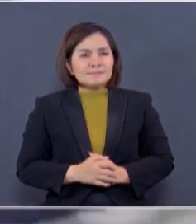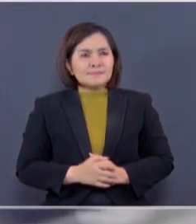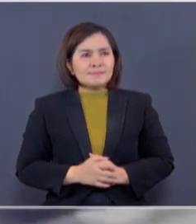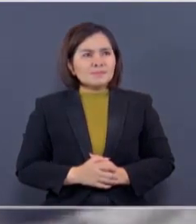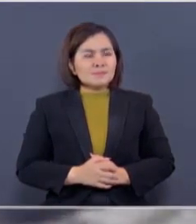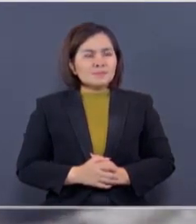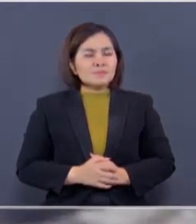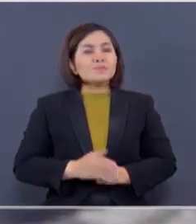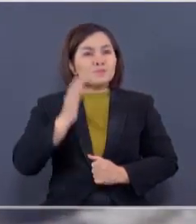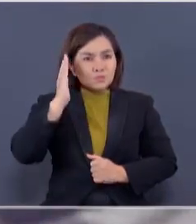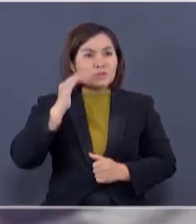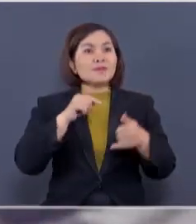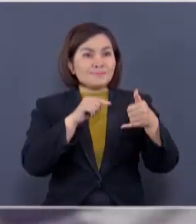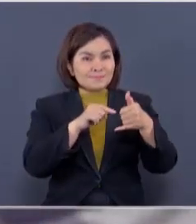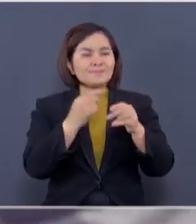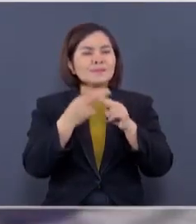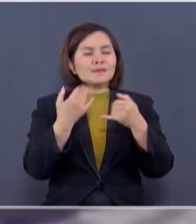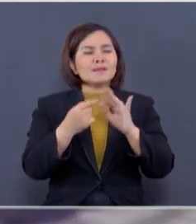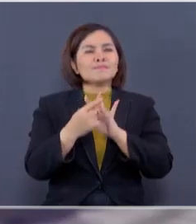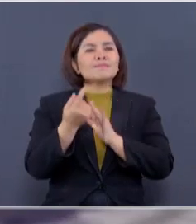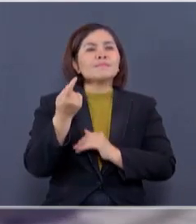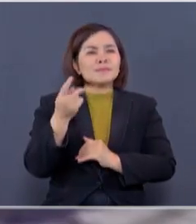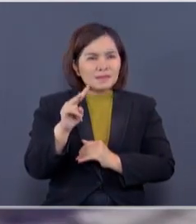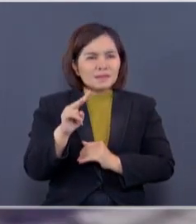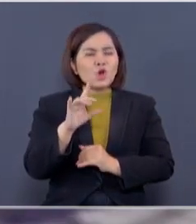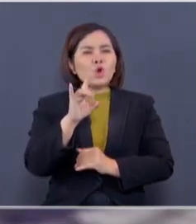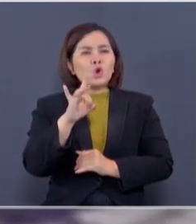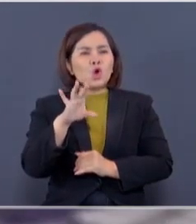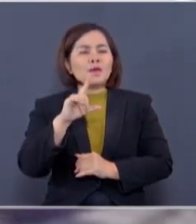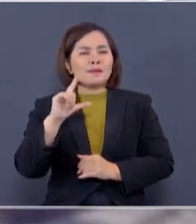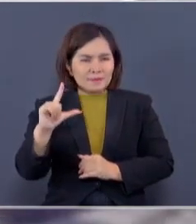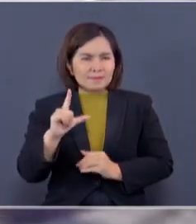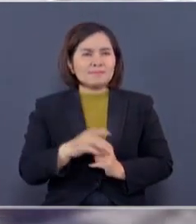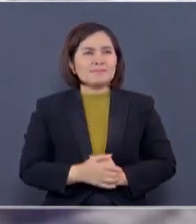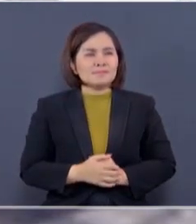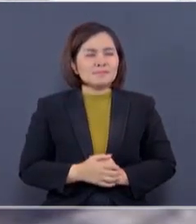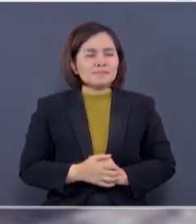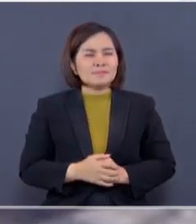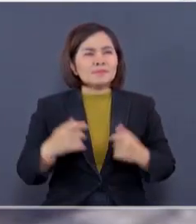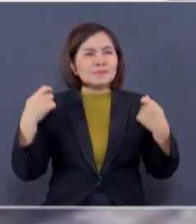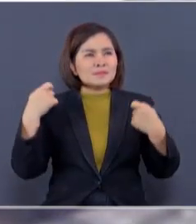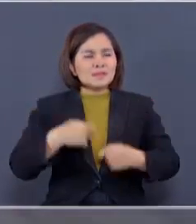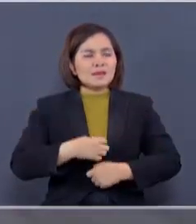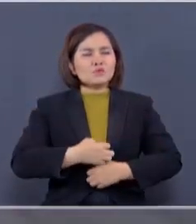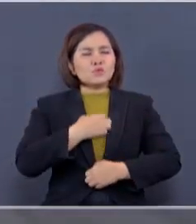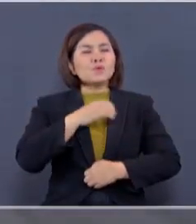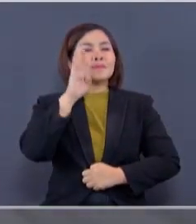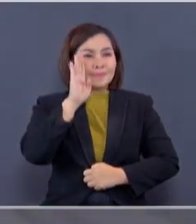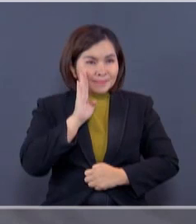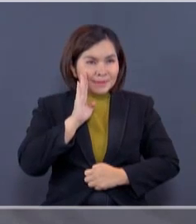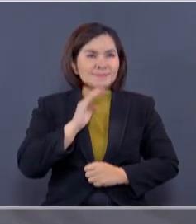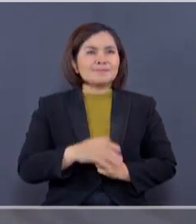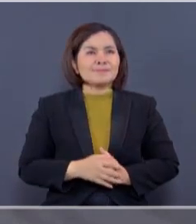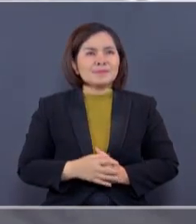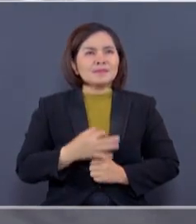ายคเนศพิษณุเทพจักรภพมหาเดชาหรือเคร้อยล้าน มาในชุดสูทสีน้ำตาลเสื้อด้าน